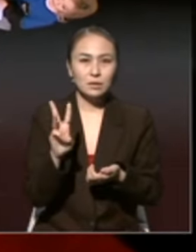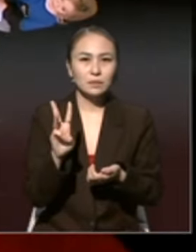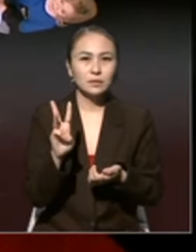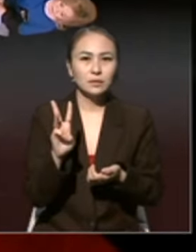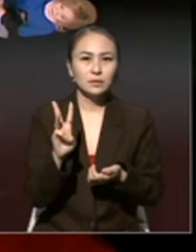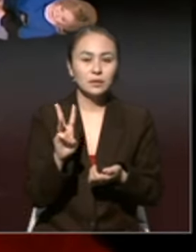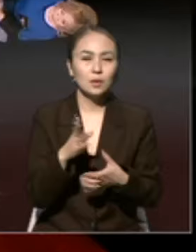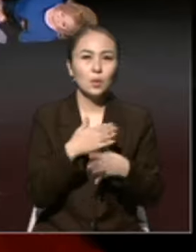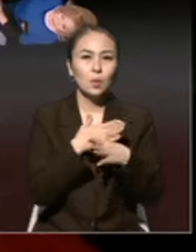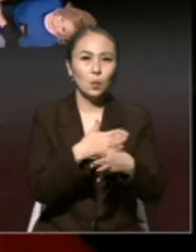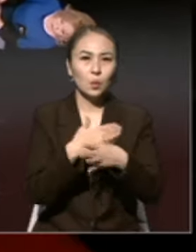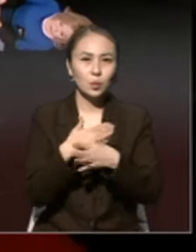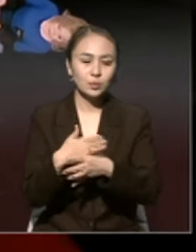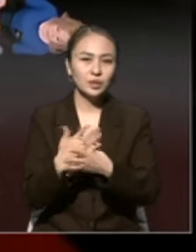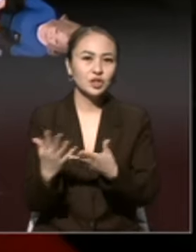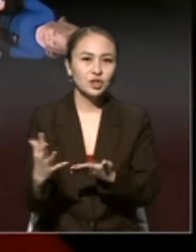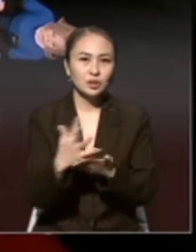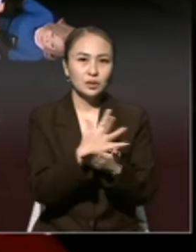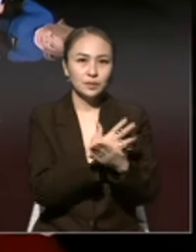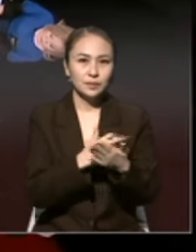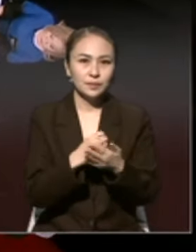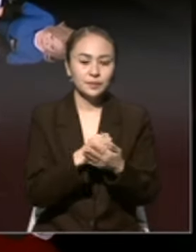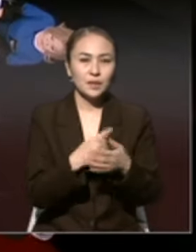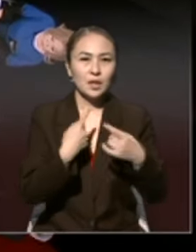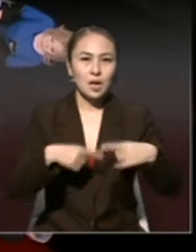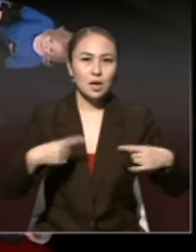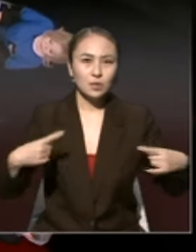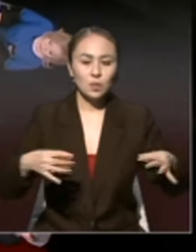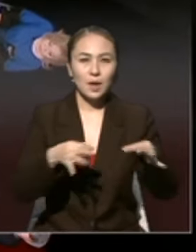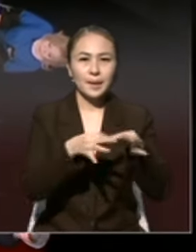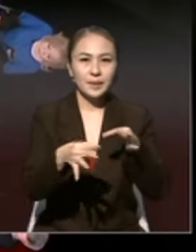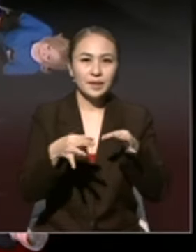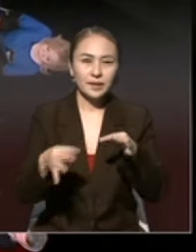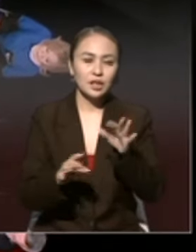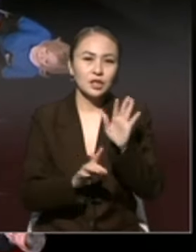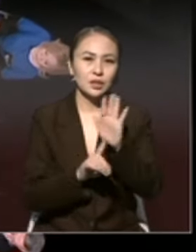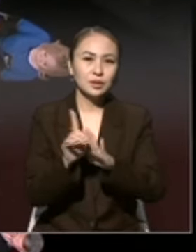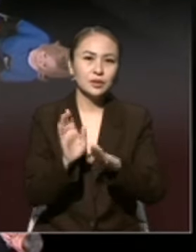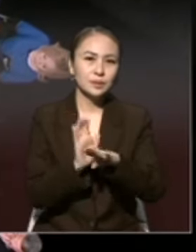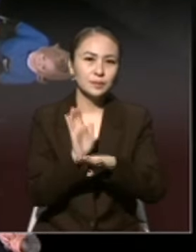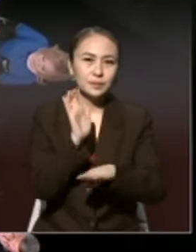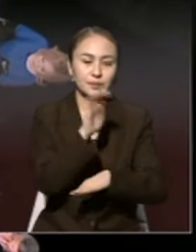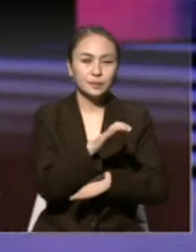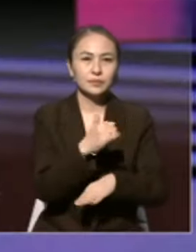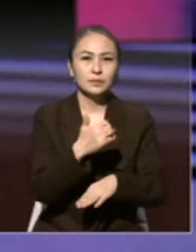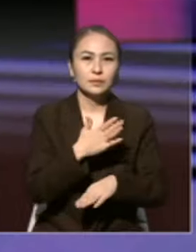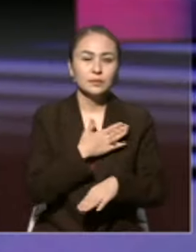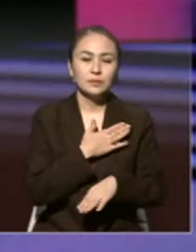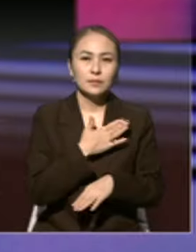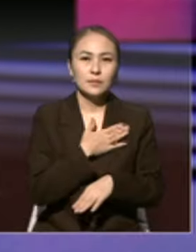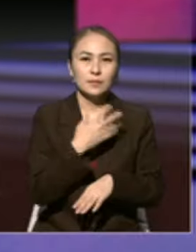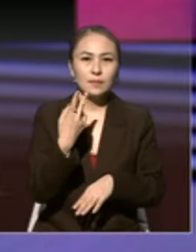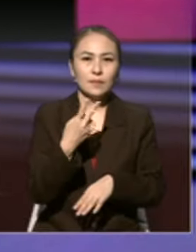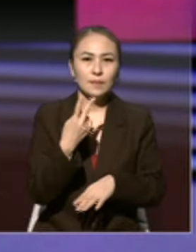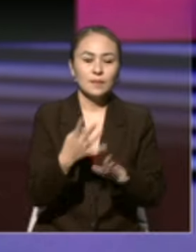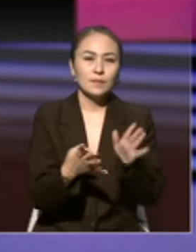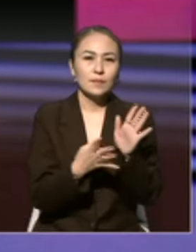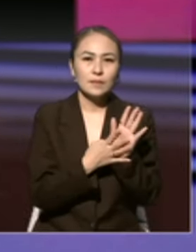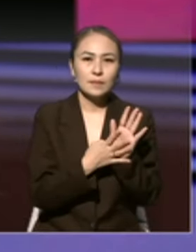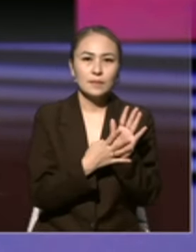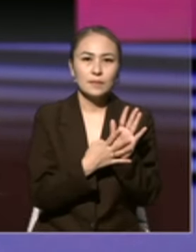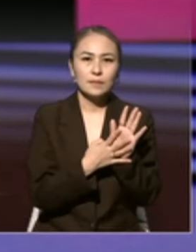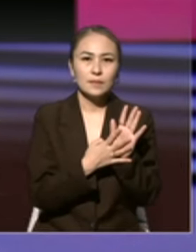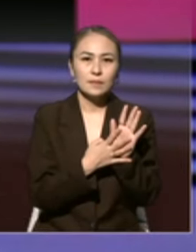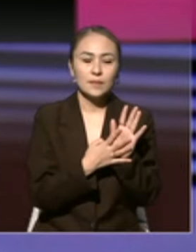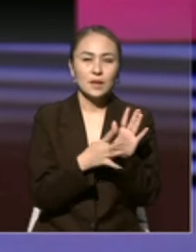осындай гуманитарлық көмектерді жинап, әр түрлі аймақтарға жіберіп жатыр. Біз мынау